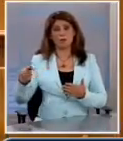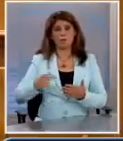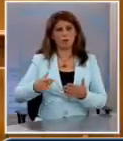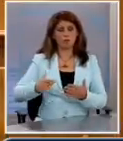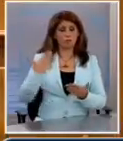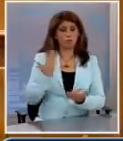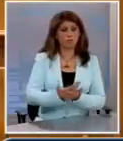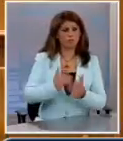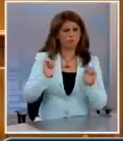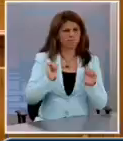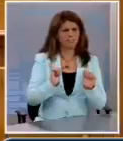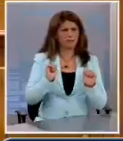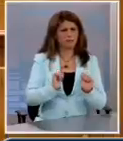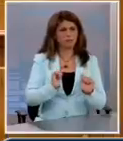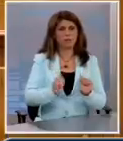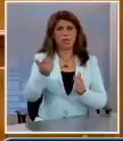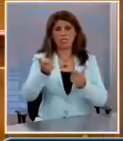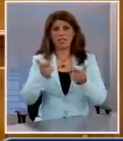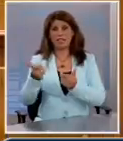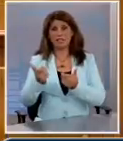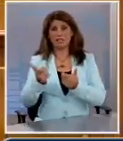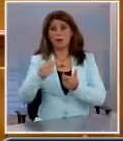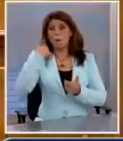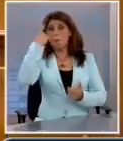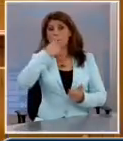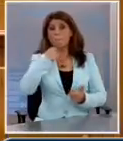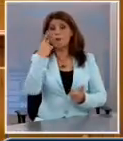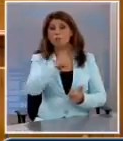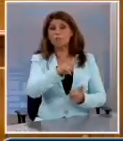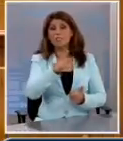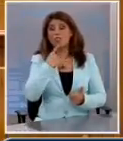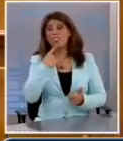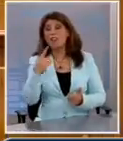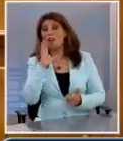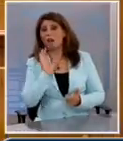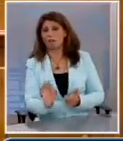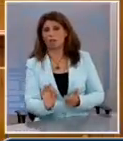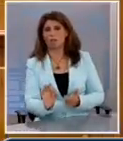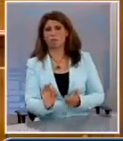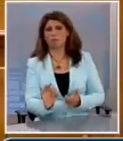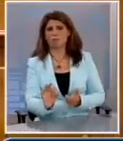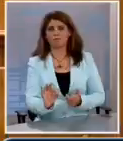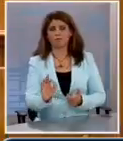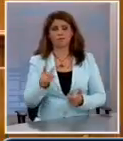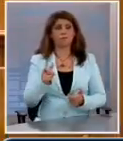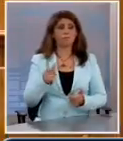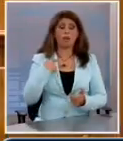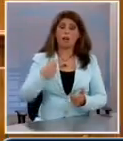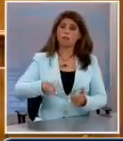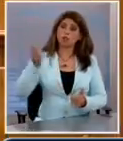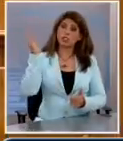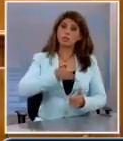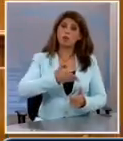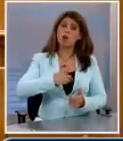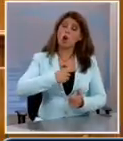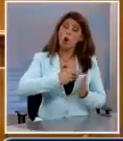πιεστικά από τους δανειστές μας. Ρήτρα προσωπικής σας αναξιοπιστίας. Ρήτρα αναξιοπιστίας όλης της